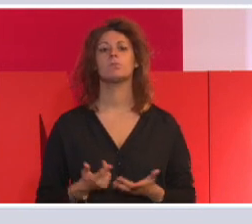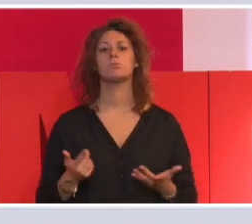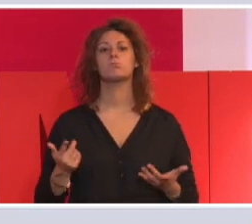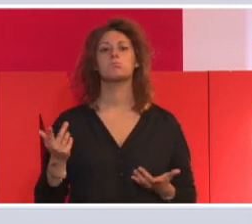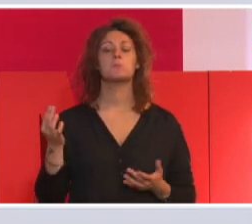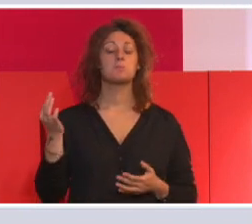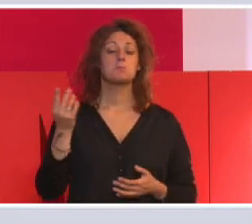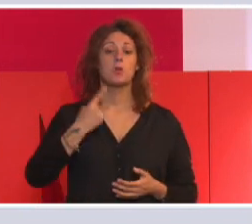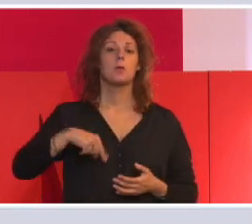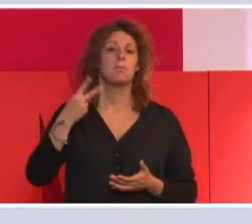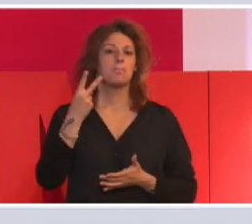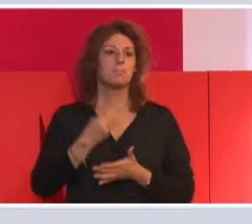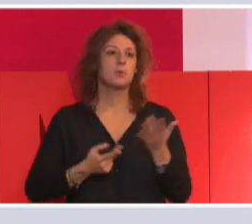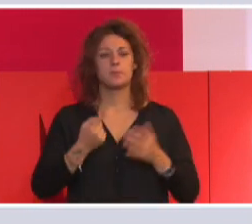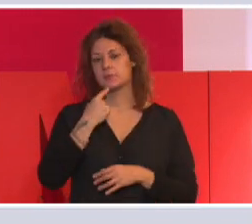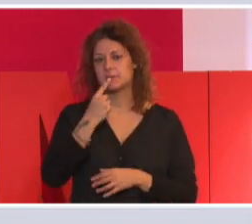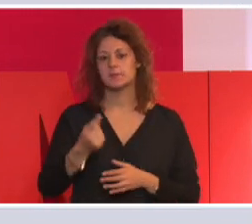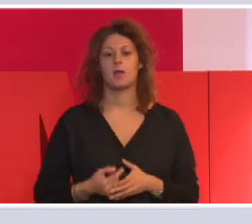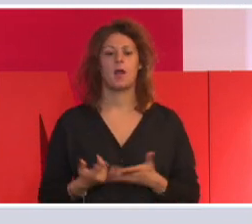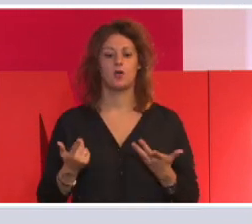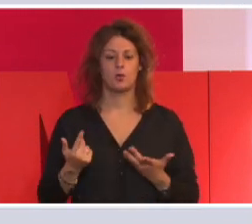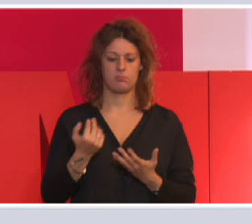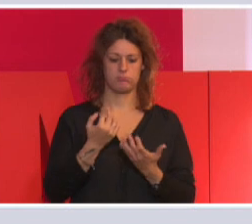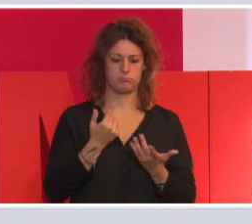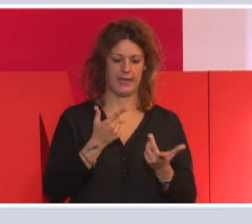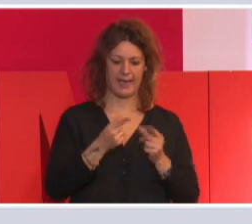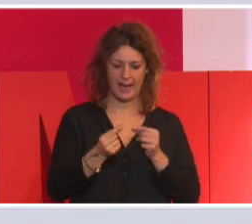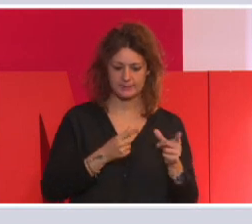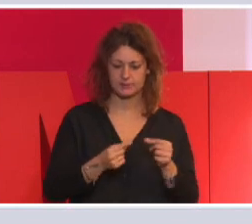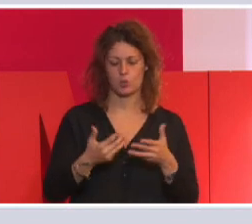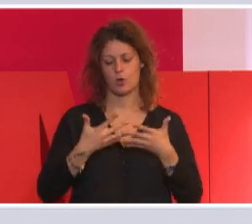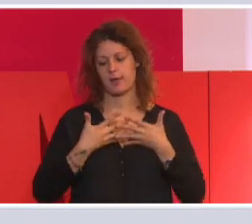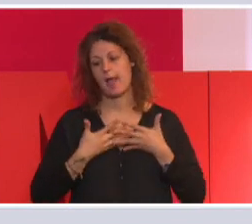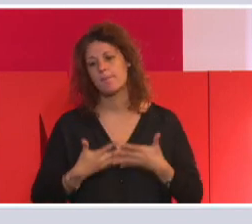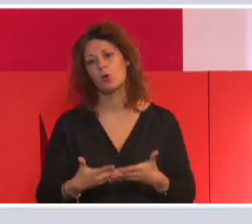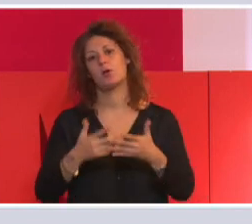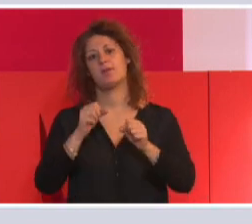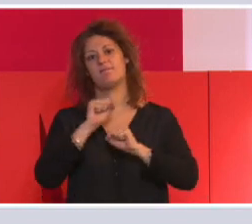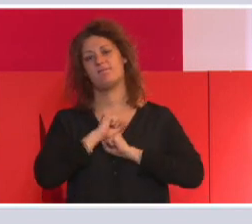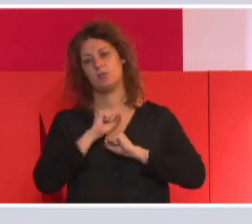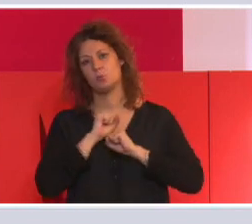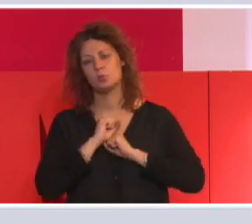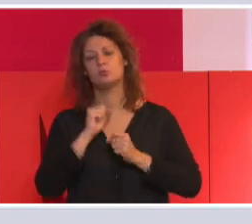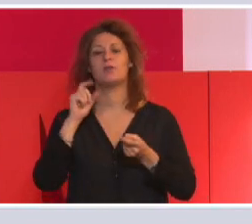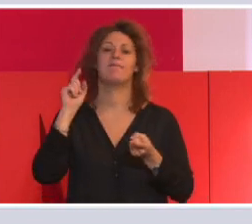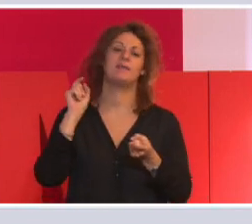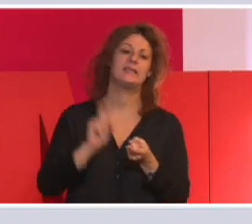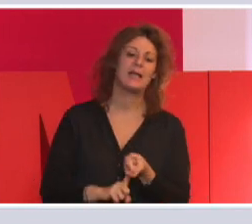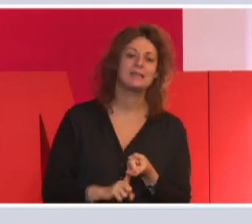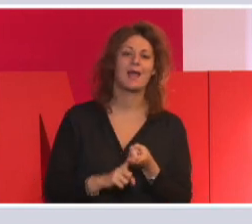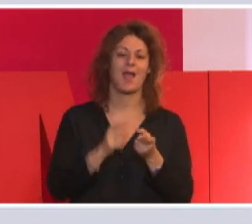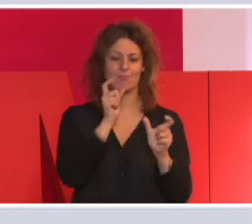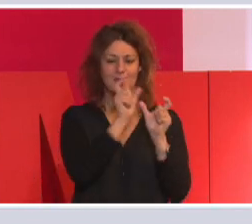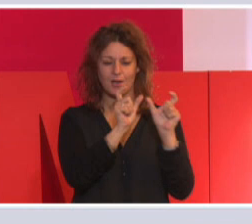dire relazione sociale attaccamento amore fiducia fedeltà sicuramente qualsiasi neuroscienziato in questo